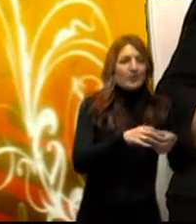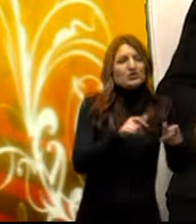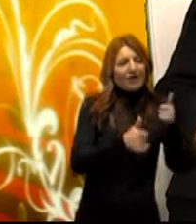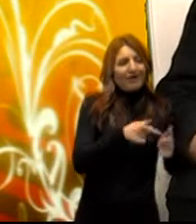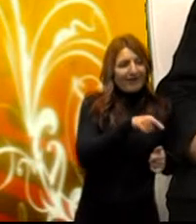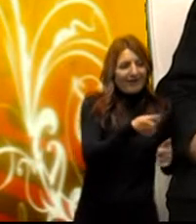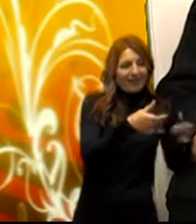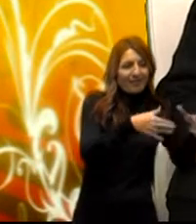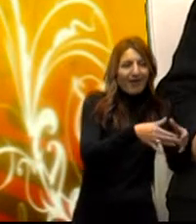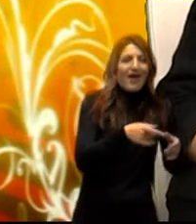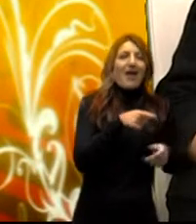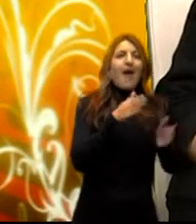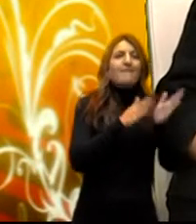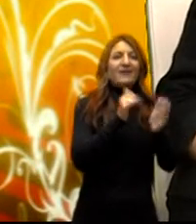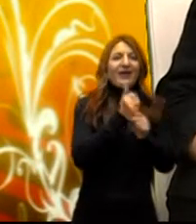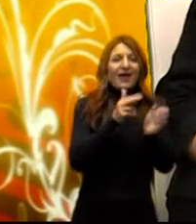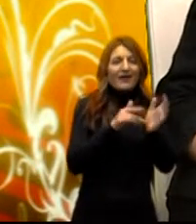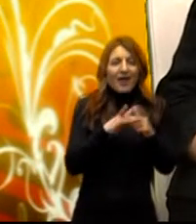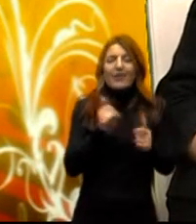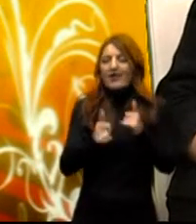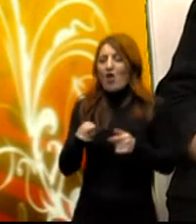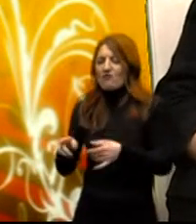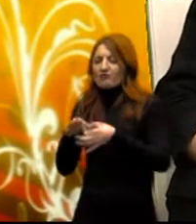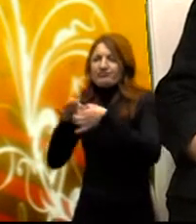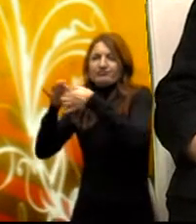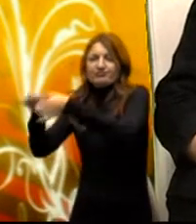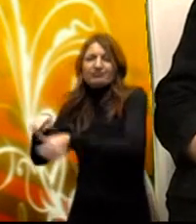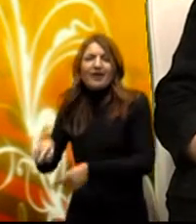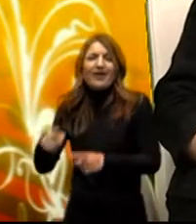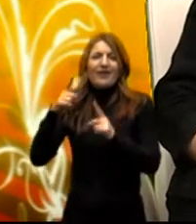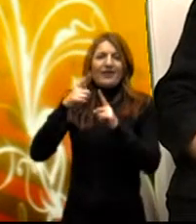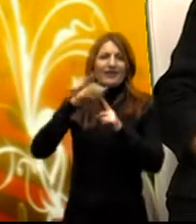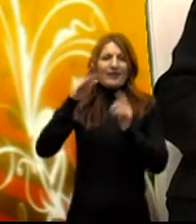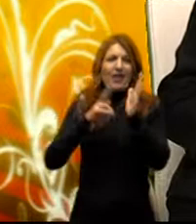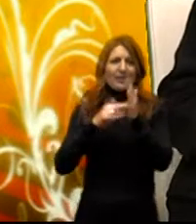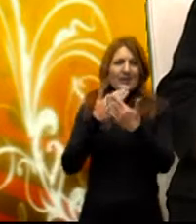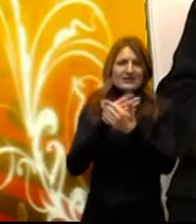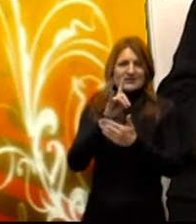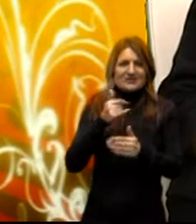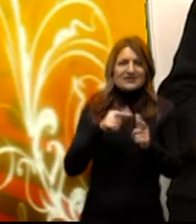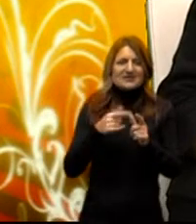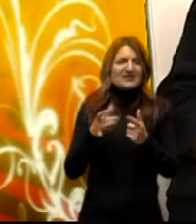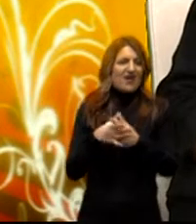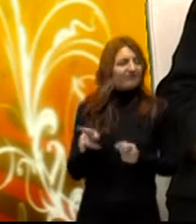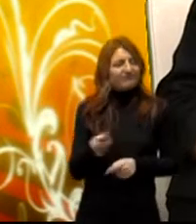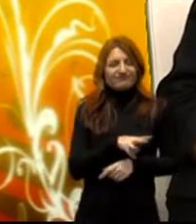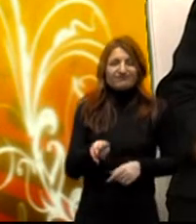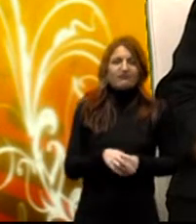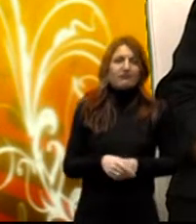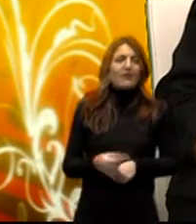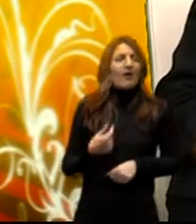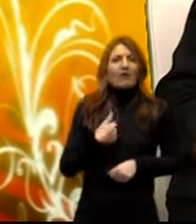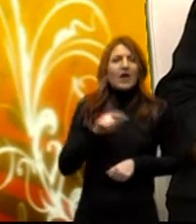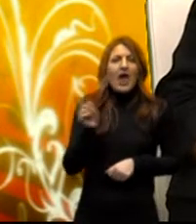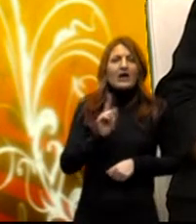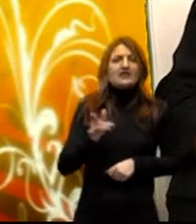u kroničnu migrenu. Naravno da sad imamo i različite pristupe i da ja nisam protiv lijekova da